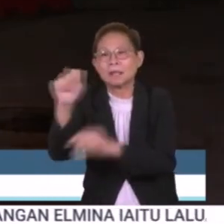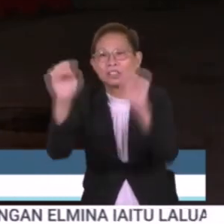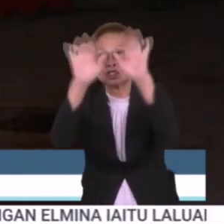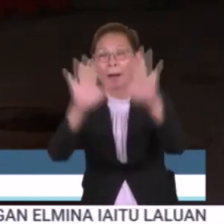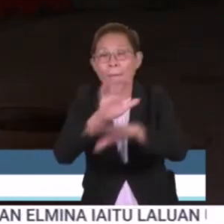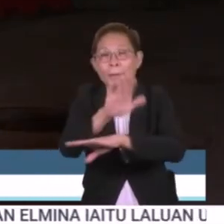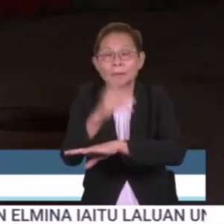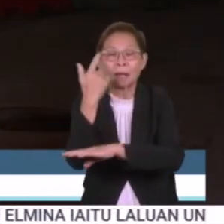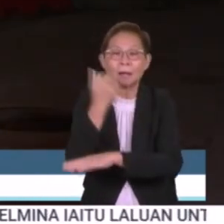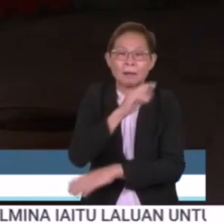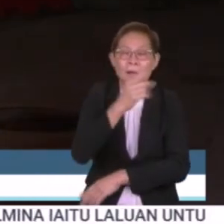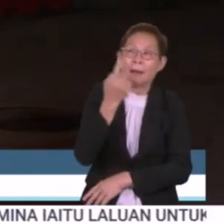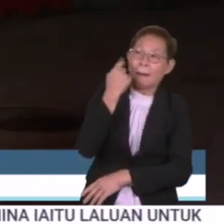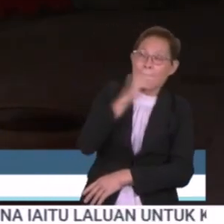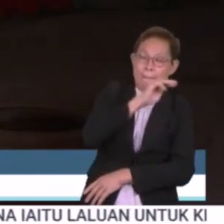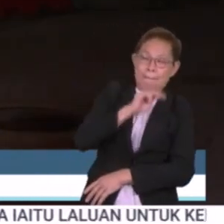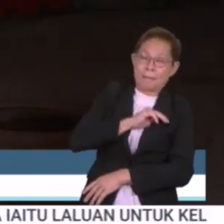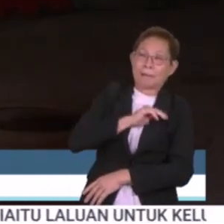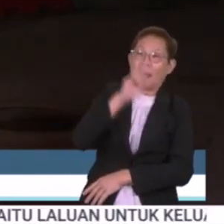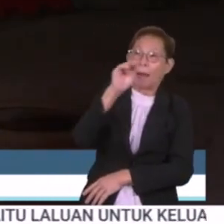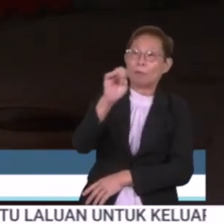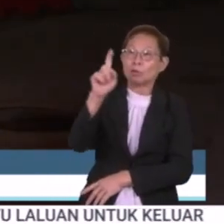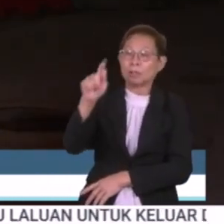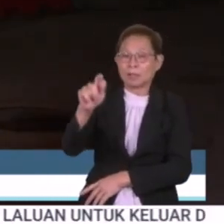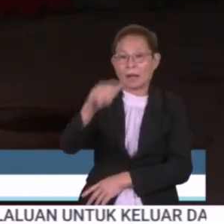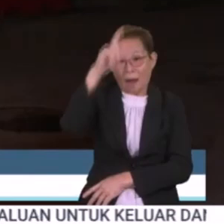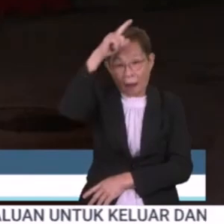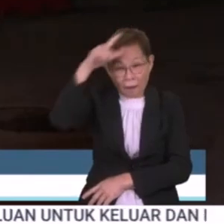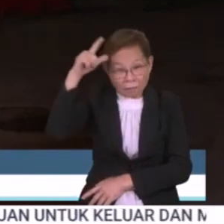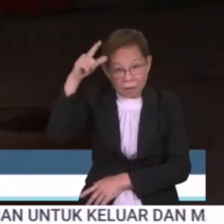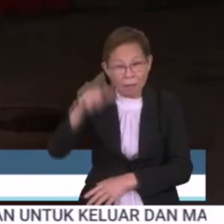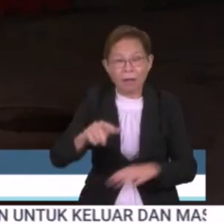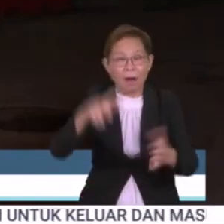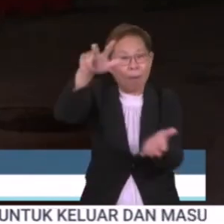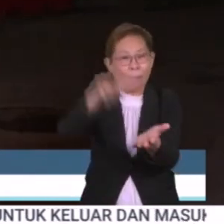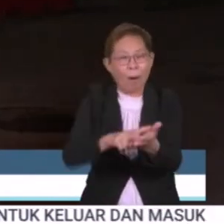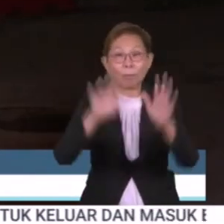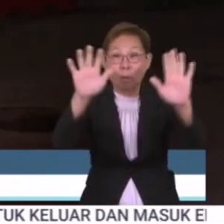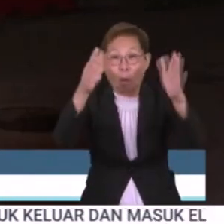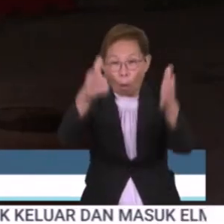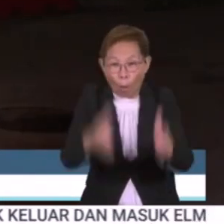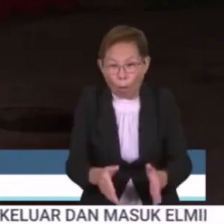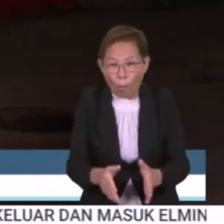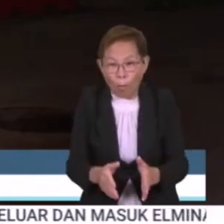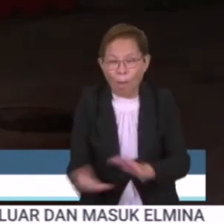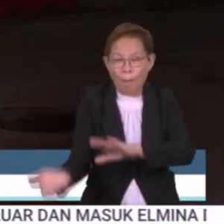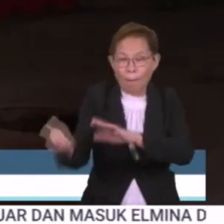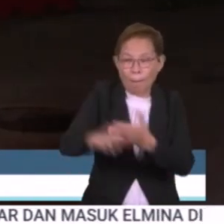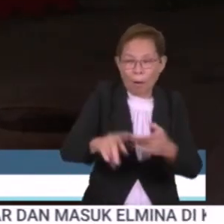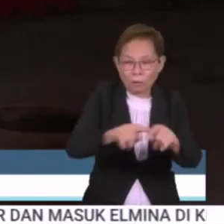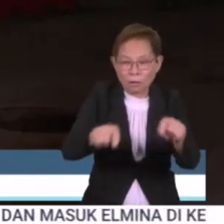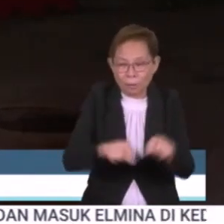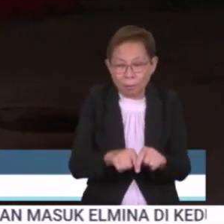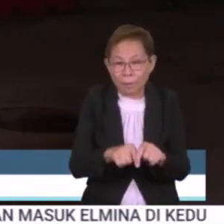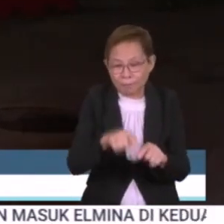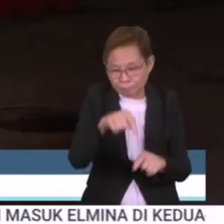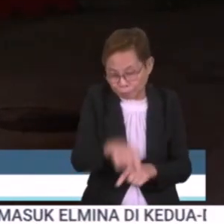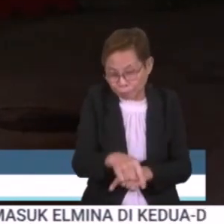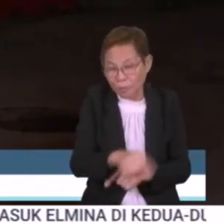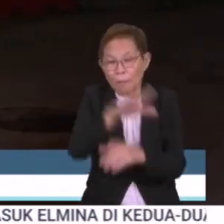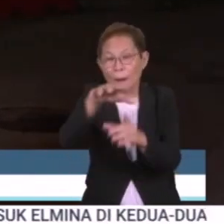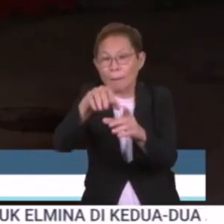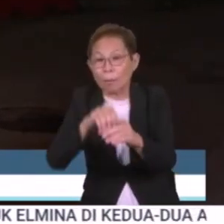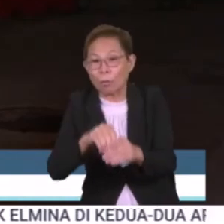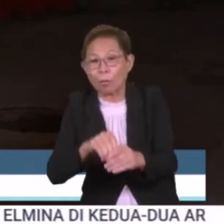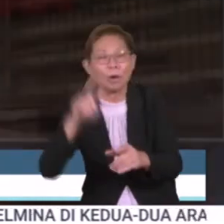tadi menteri pengangkutan enteni lock mengesahkan 10 mangsa terlibat nahas maut di lokasi kejadian ini